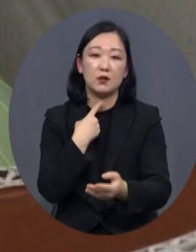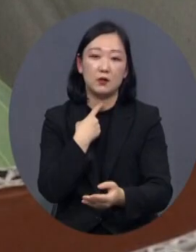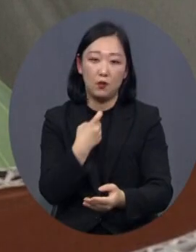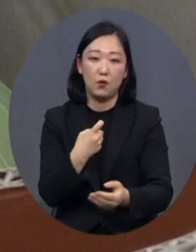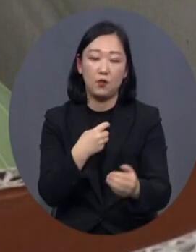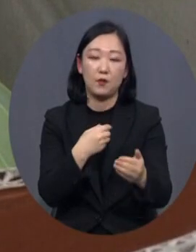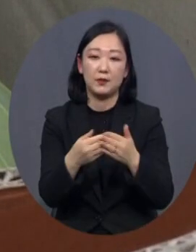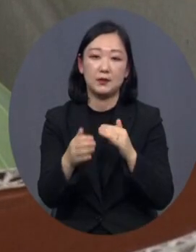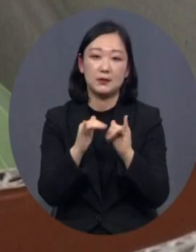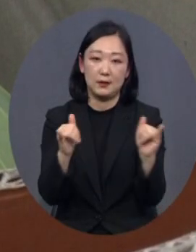있니다